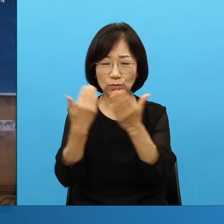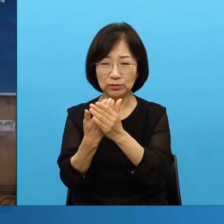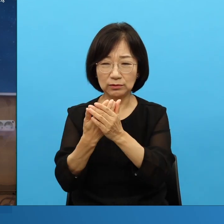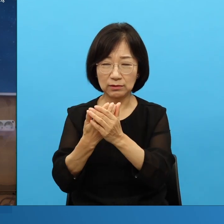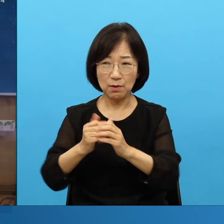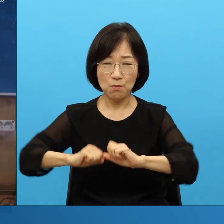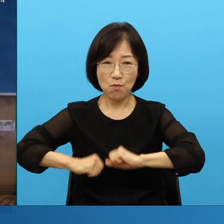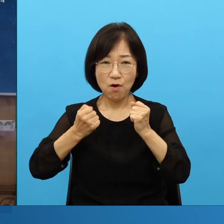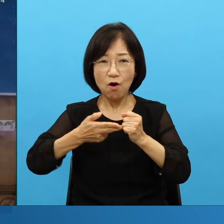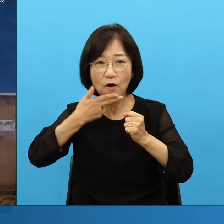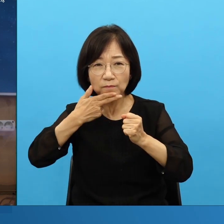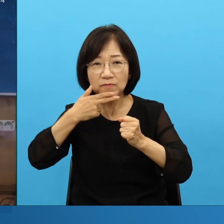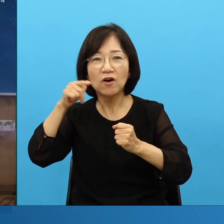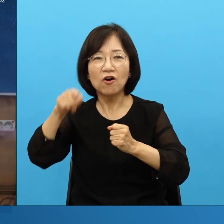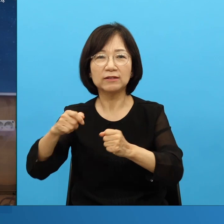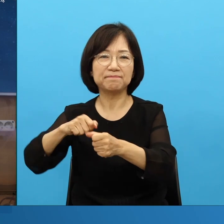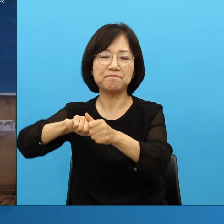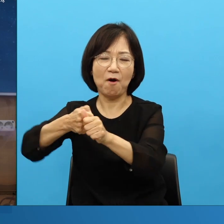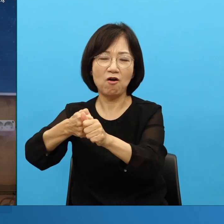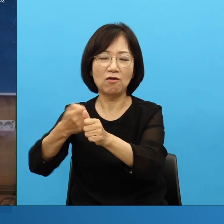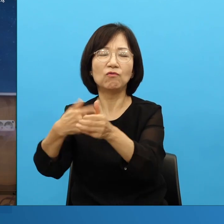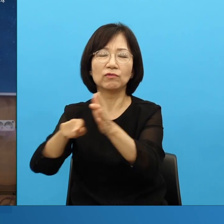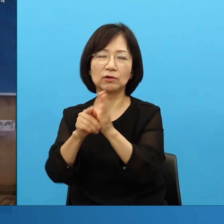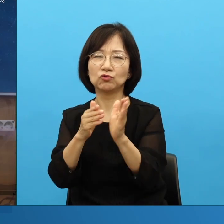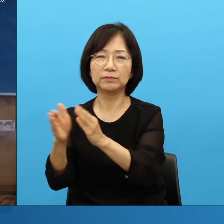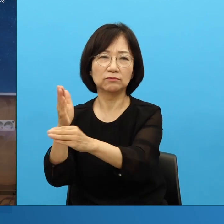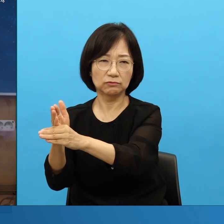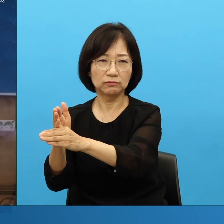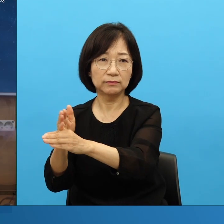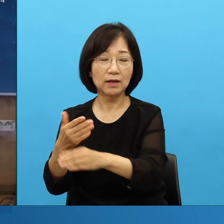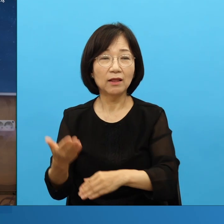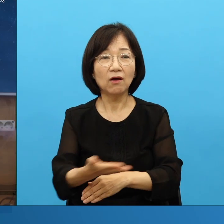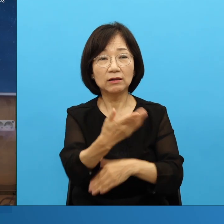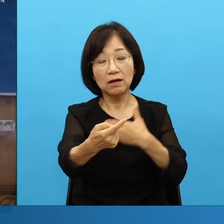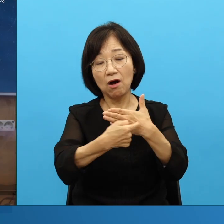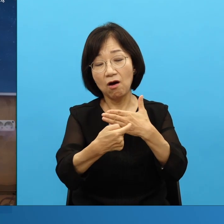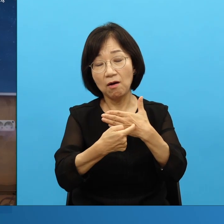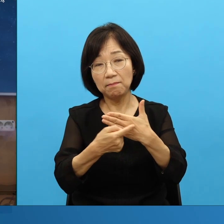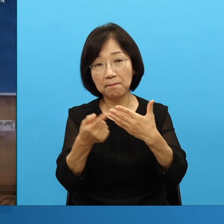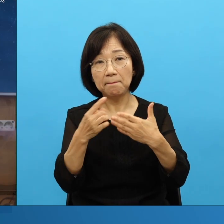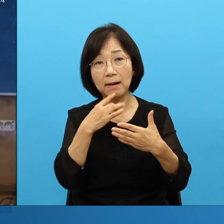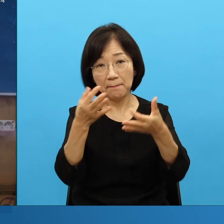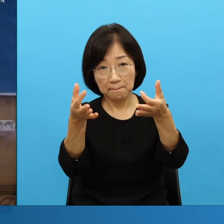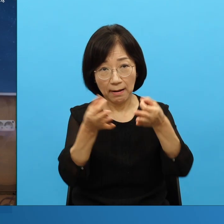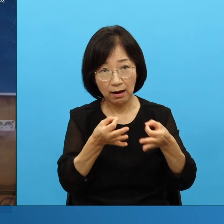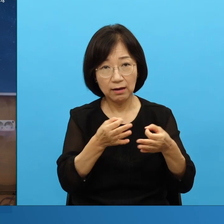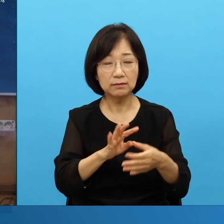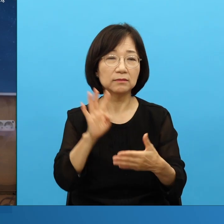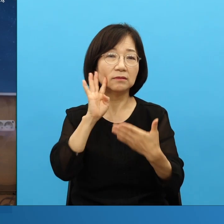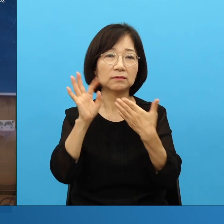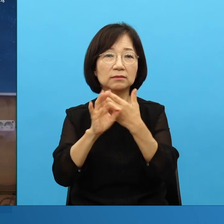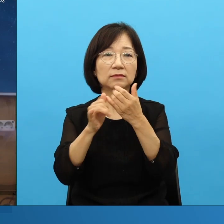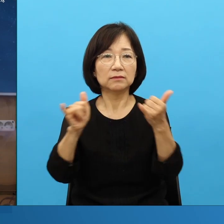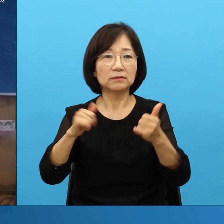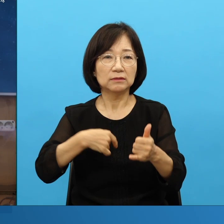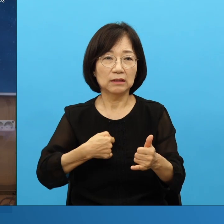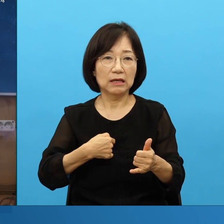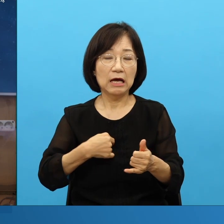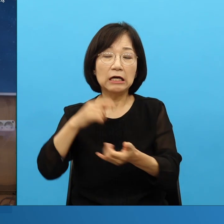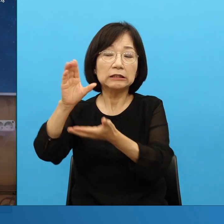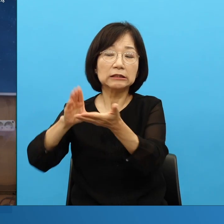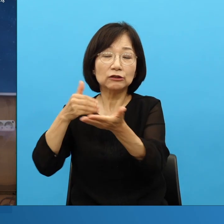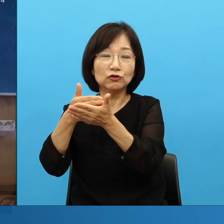것을 버리려고 준비하는 중에 있노라. 너희는 외모만 보는도다. 만일 사람이 자기가